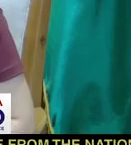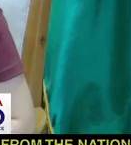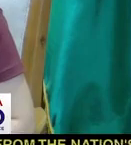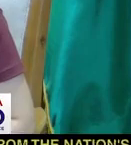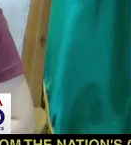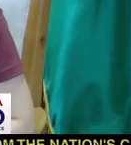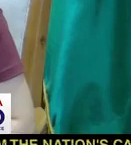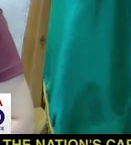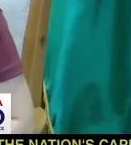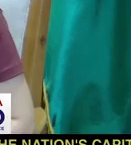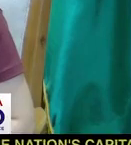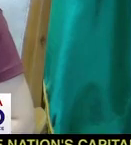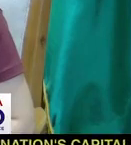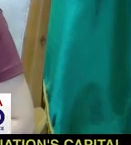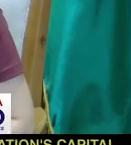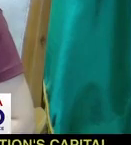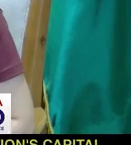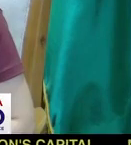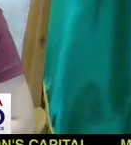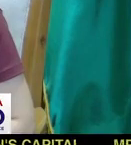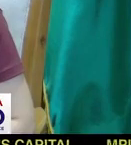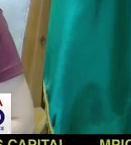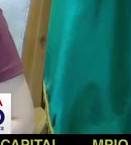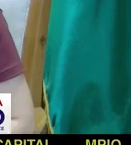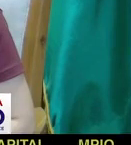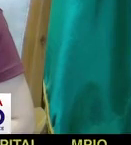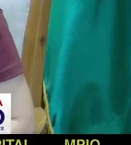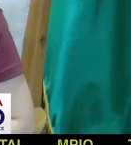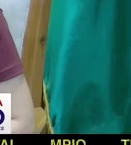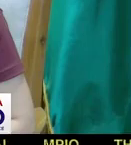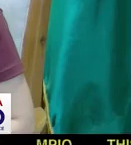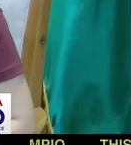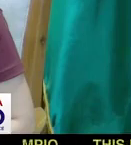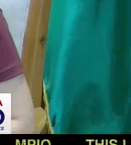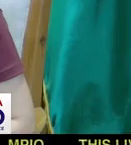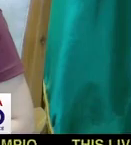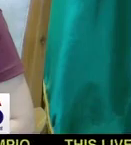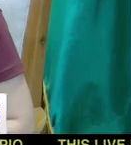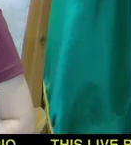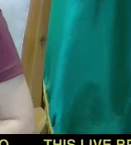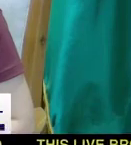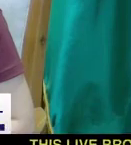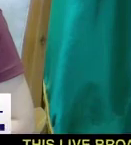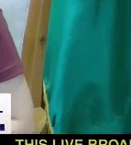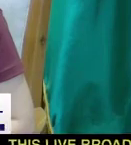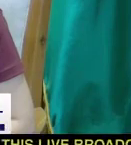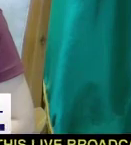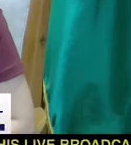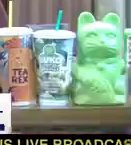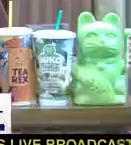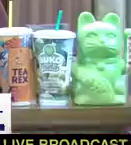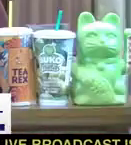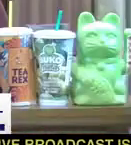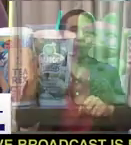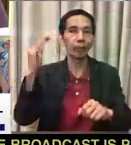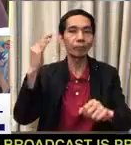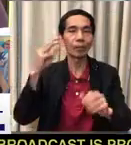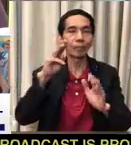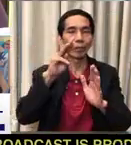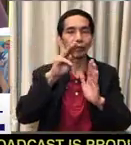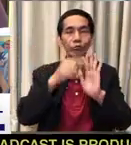6:30, 7:30, 8:30, 9:30, 10:30, 11:30. It's a 15-minute